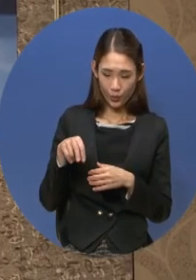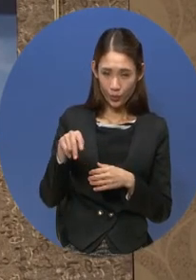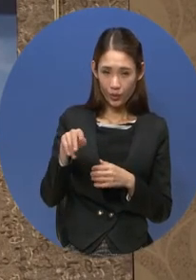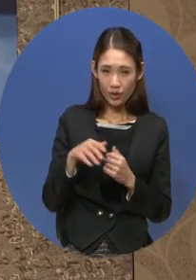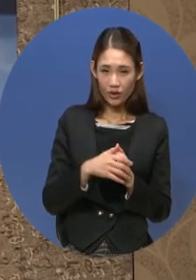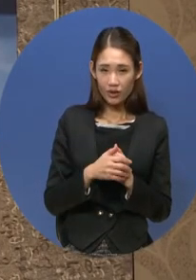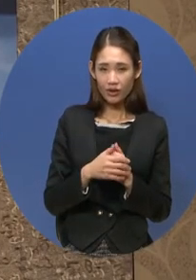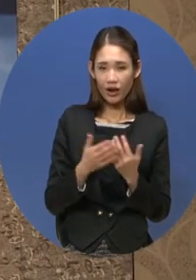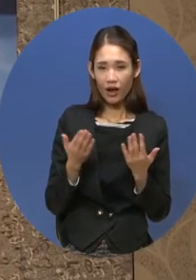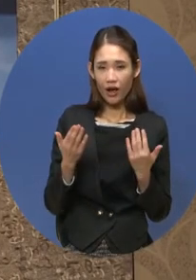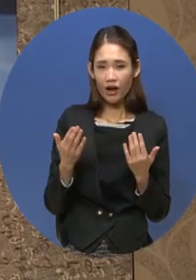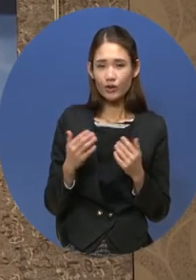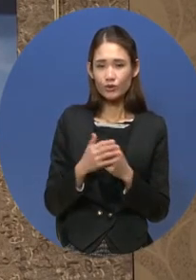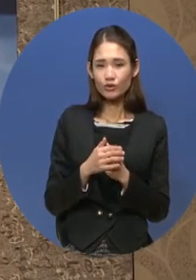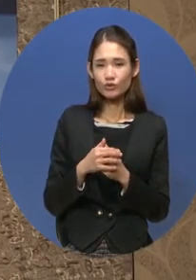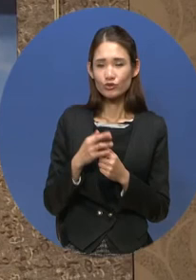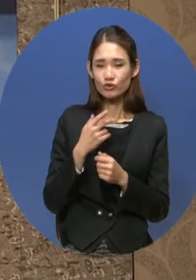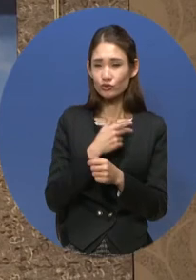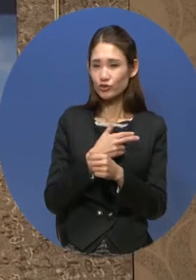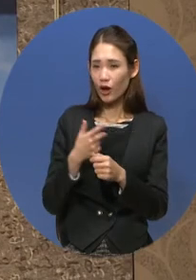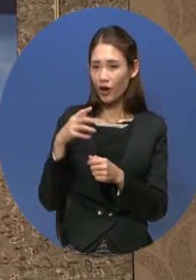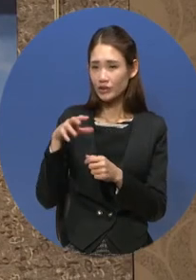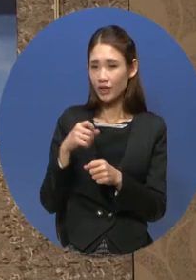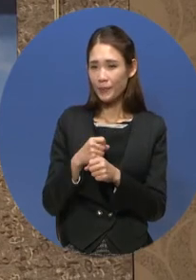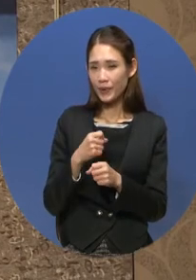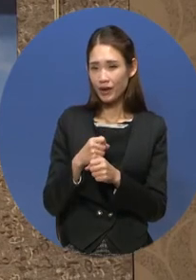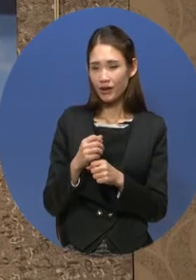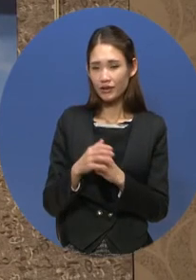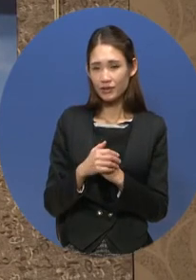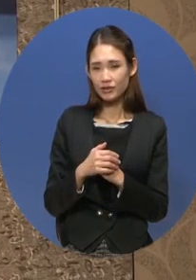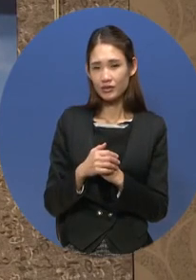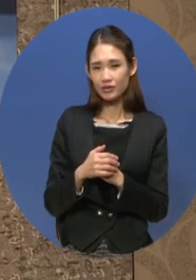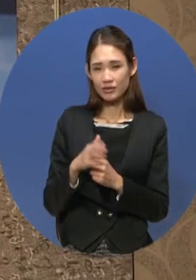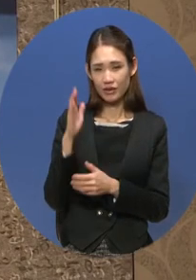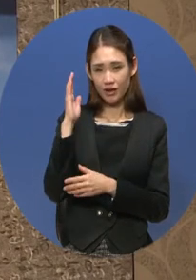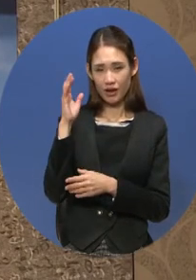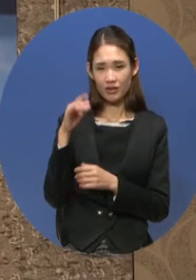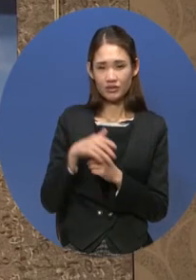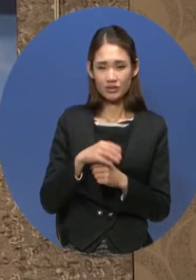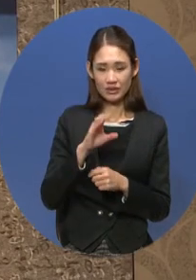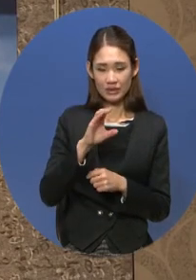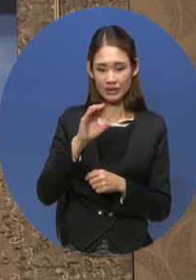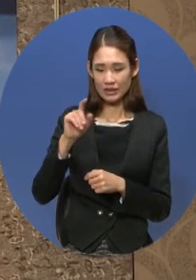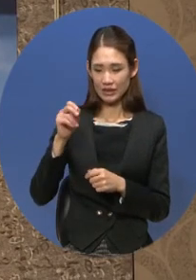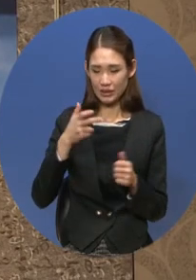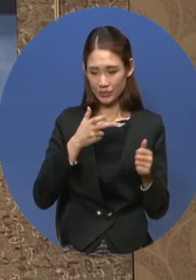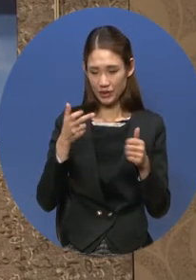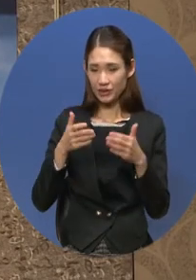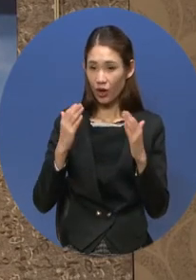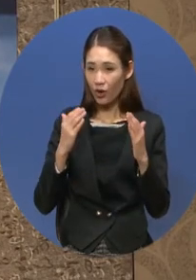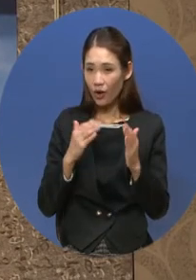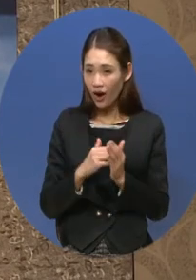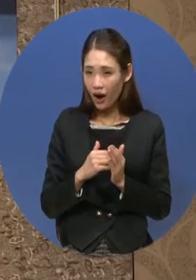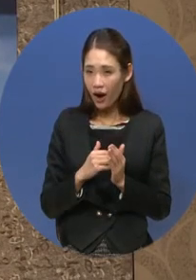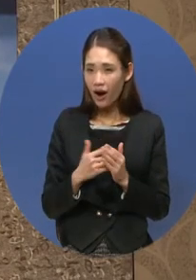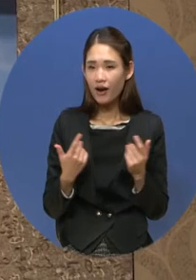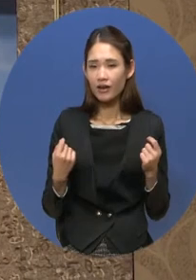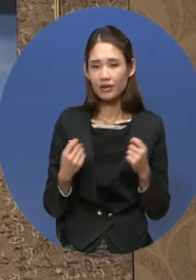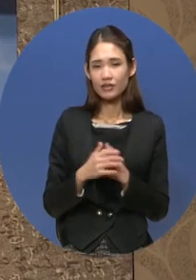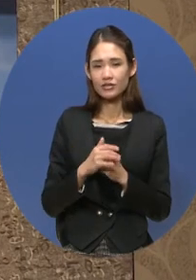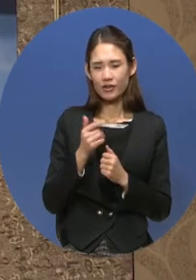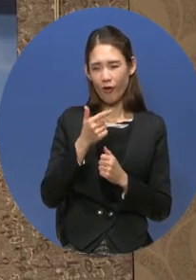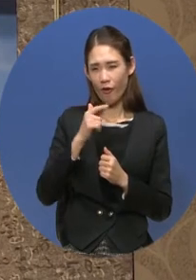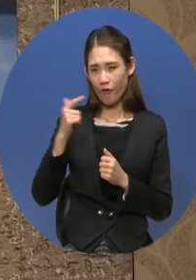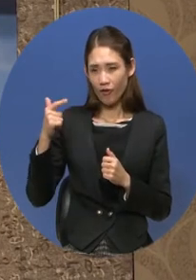학교에 수영장을 지어준다든가 뭐 강당을 만들어준다든가 뭐 CCTV를 달아준다든가 여러 가지 이제 그 마을을